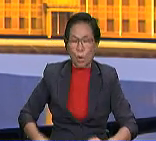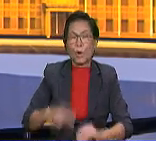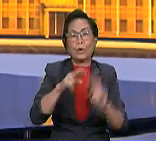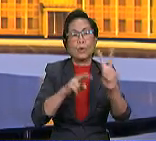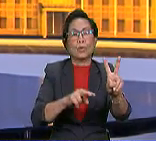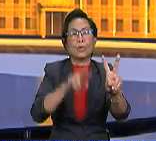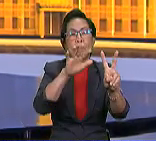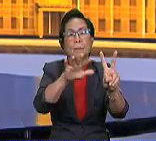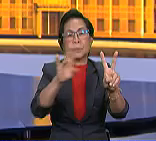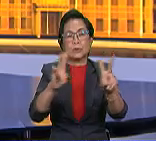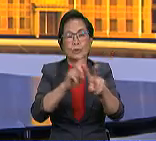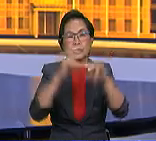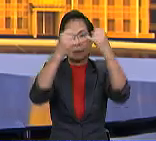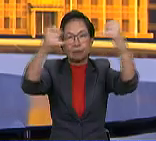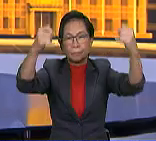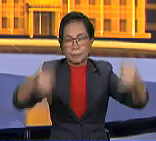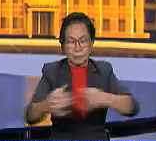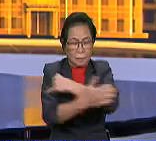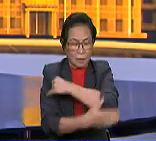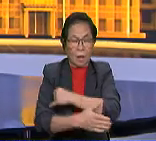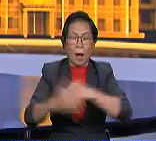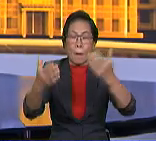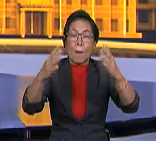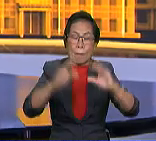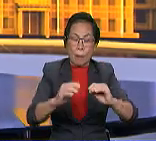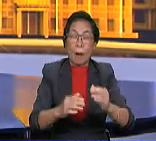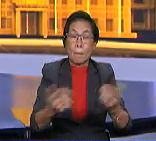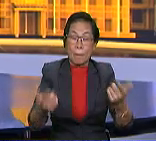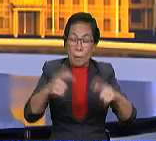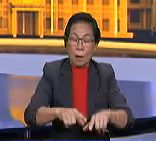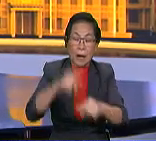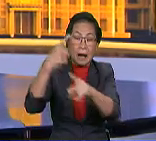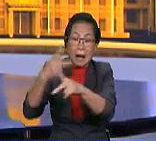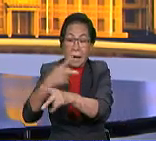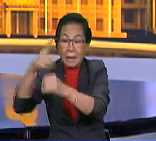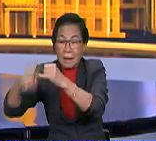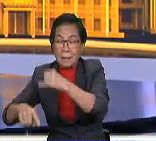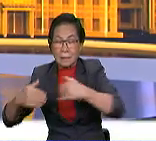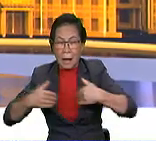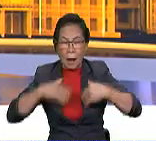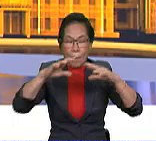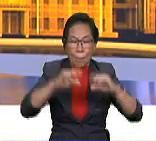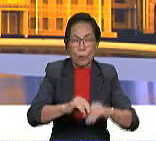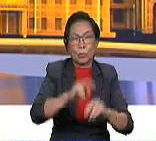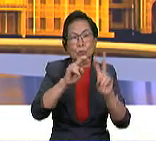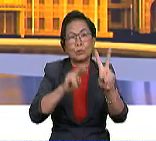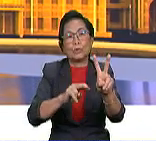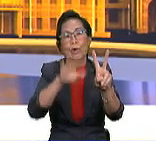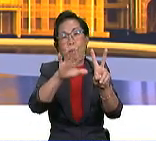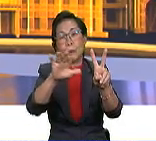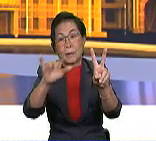ke 257 di Istana Negara masyarakat langsung hari ini selepas sekali terakhir di adegannya itu masyarakat